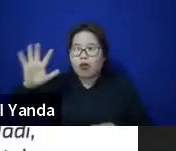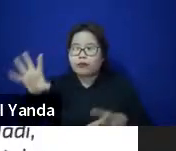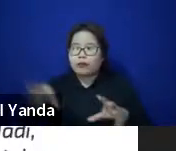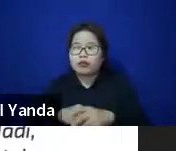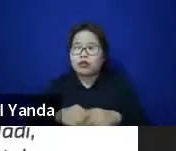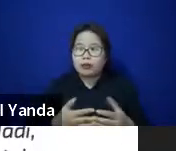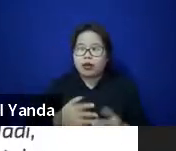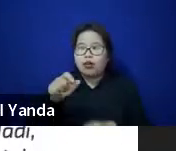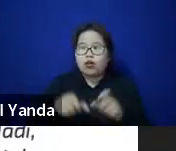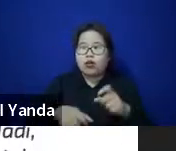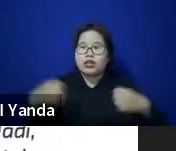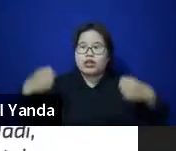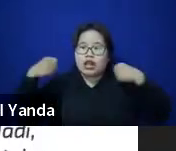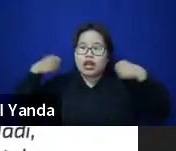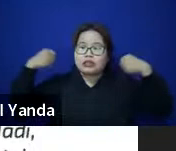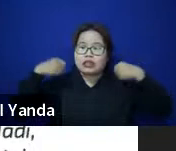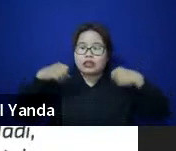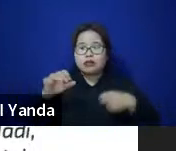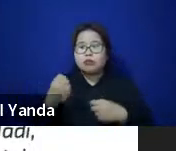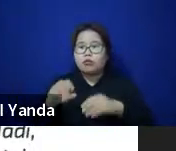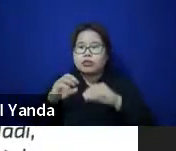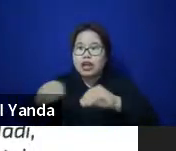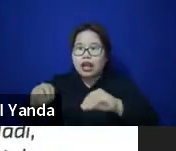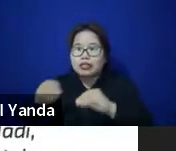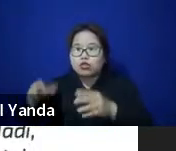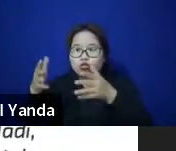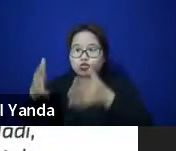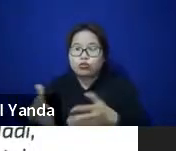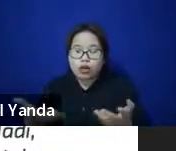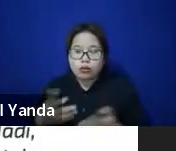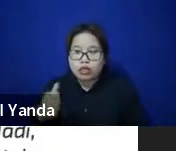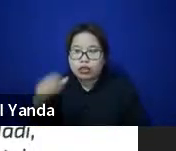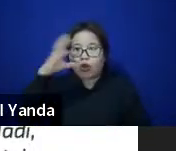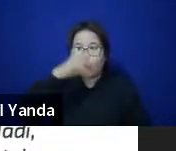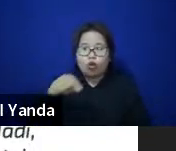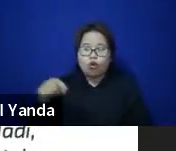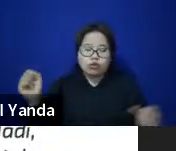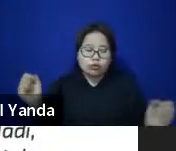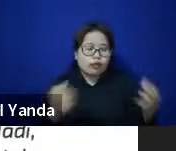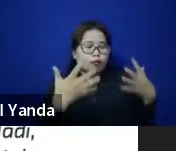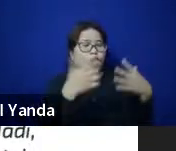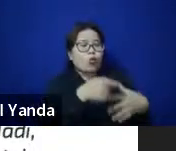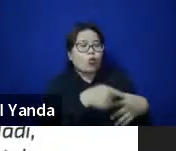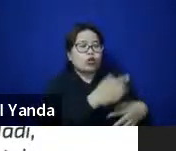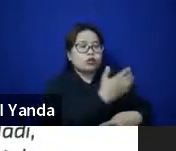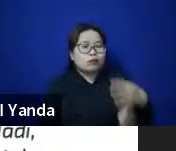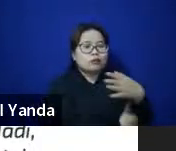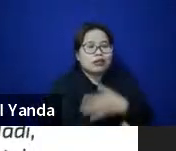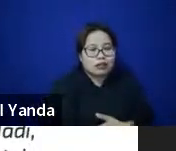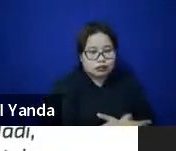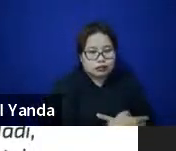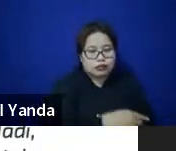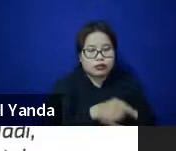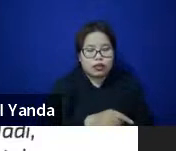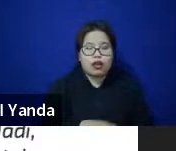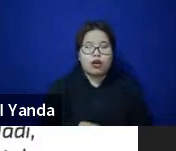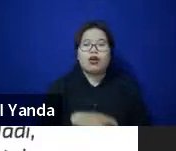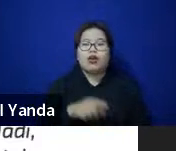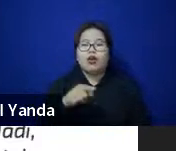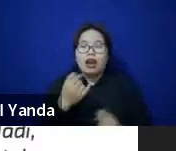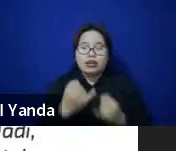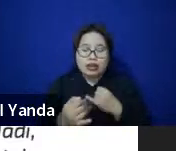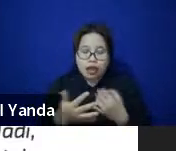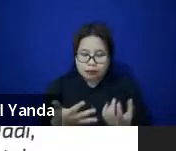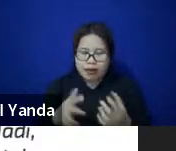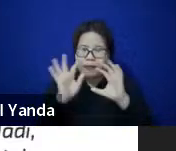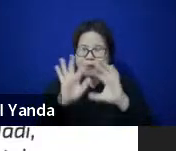kesehatan yang tidak terlatih secara khusus untuk mengetahui tipe-tipe disabilitas gitu kan. Dan jadinya ada